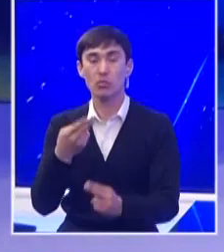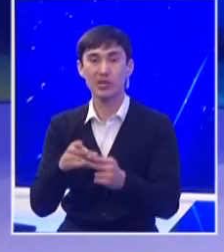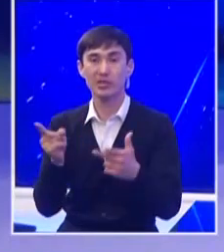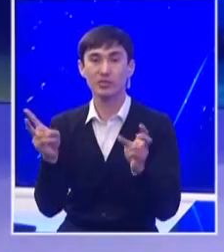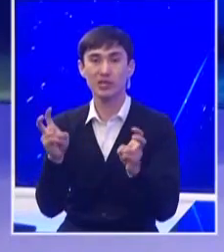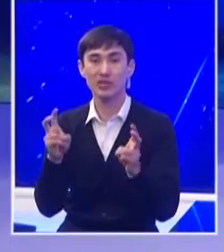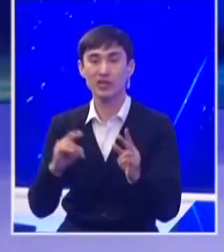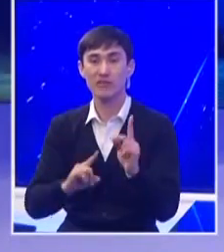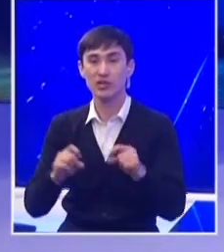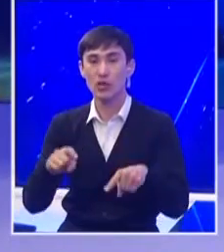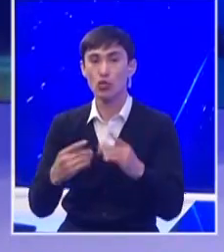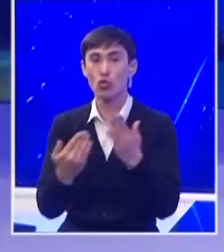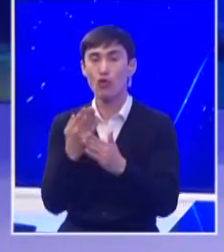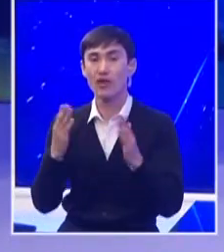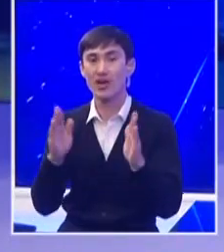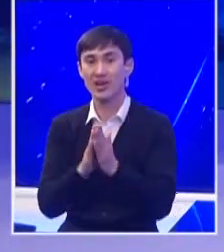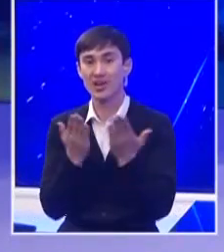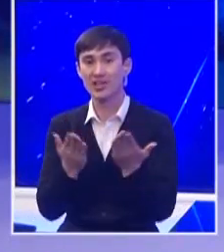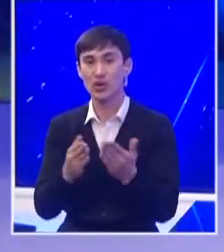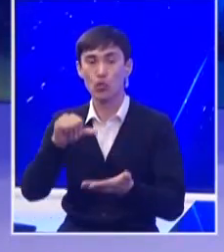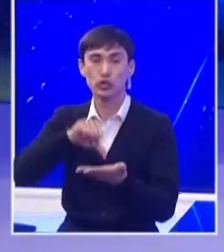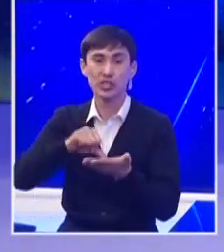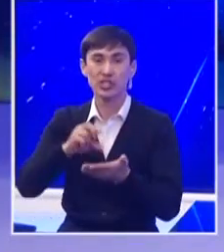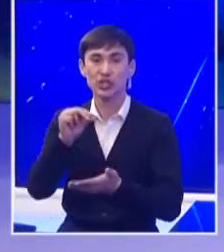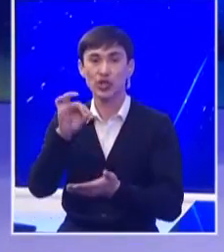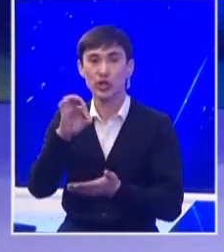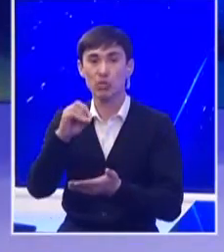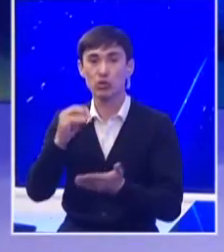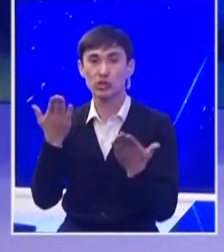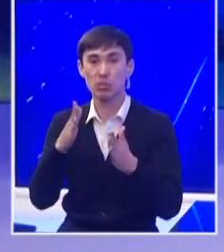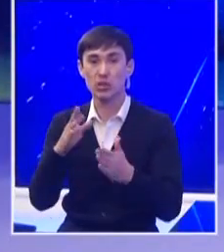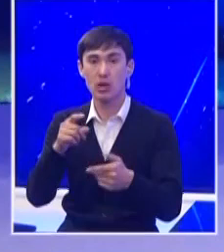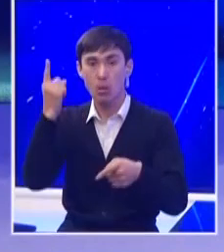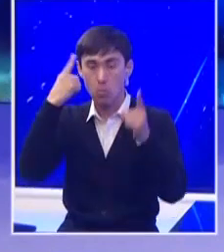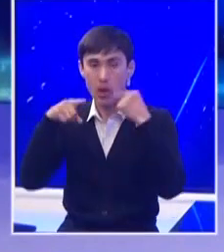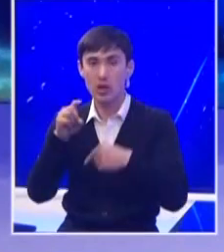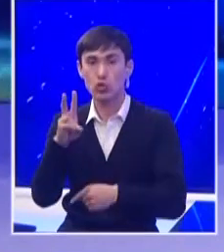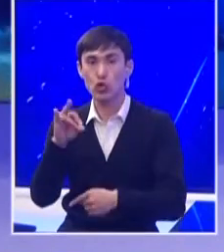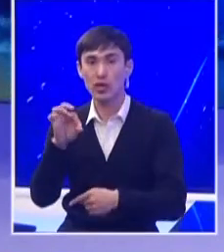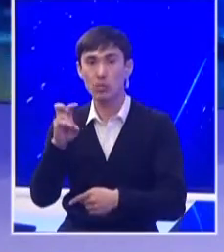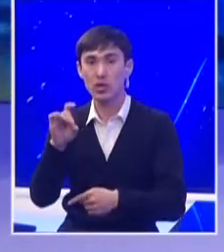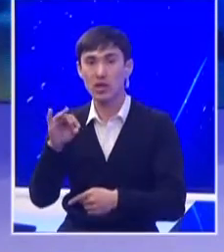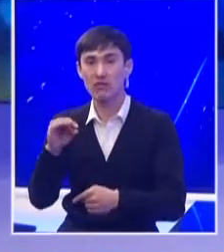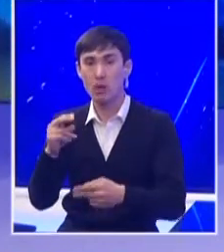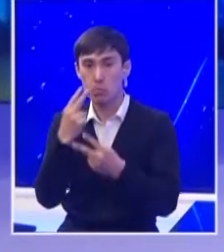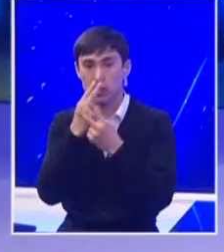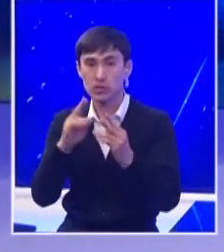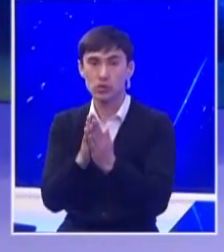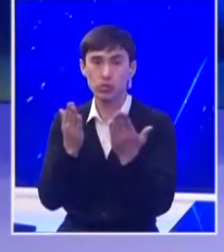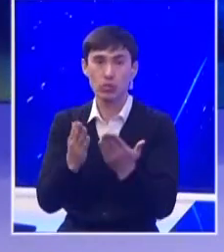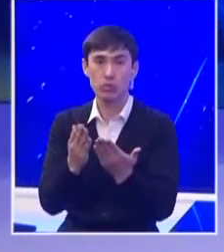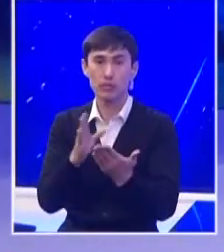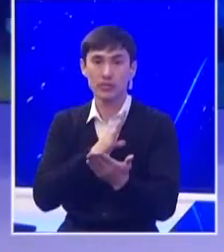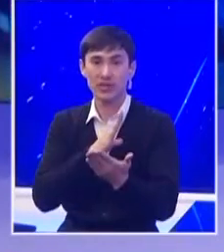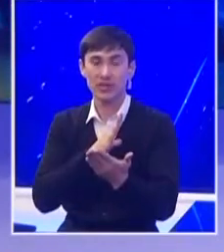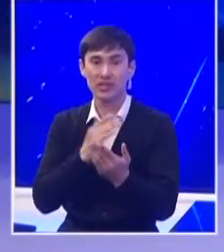вышла в свет новая книга участника чернобыльских событий и поэта Нурлана Абдыкалова. Презентация сборника произведений